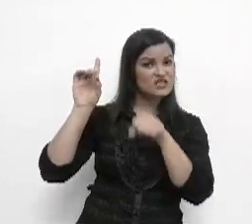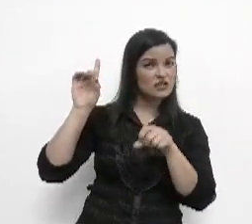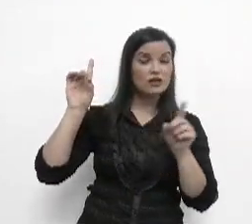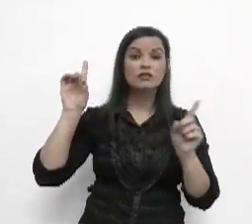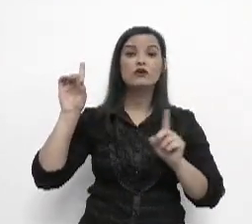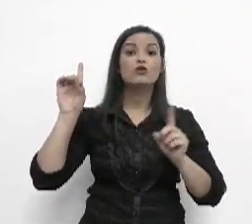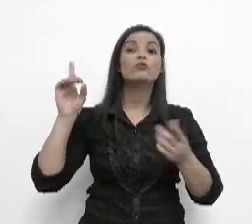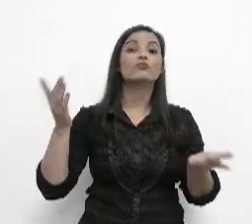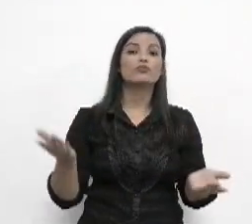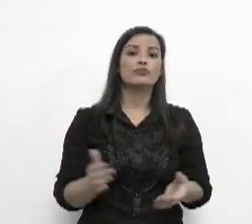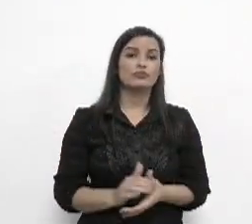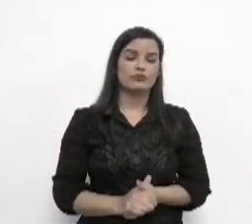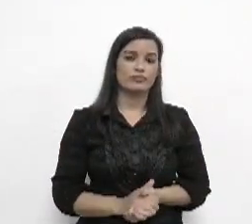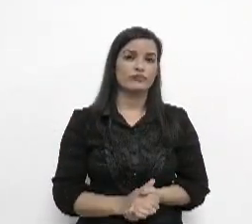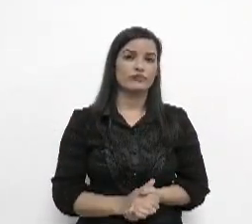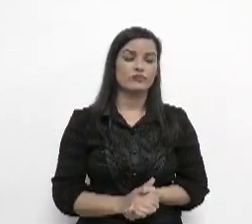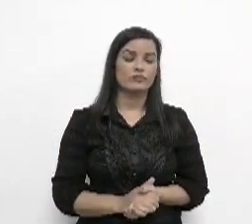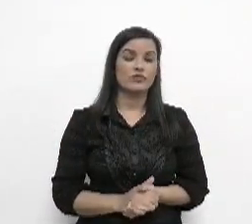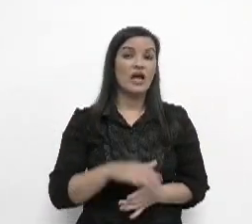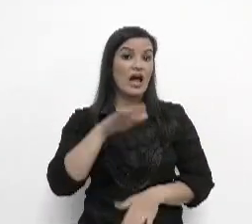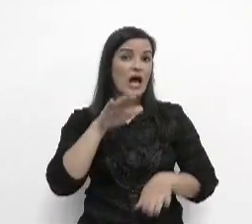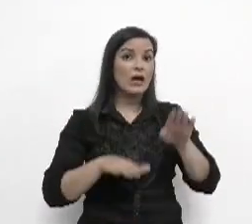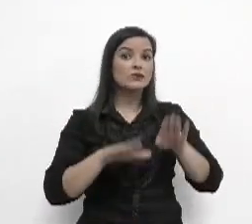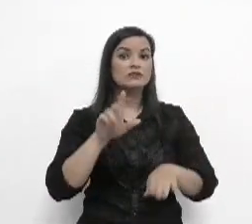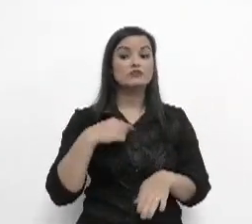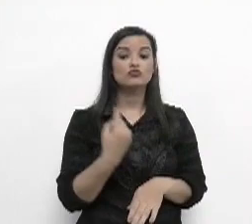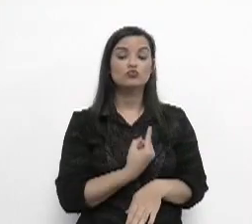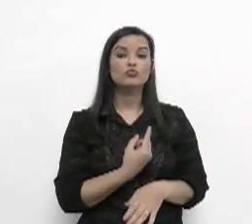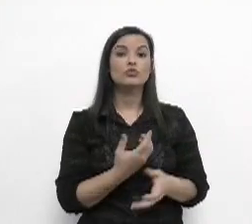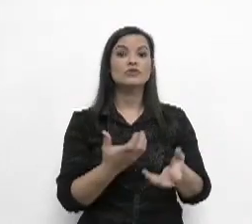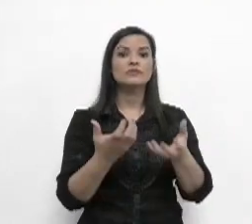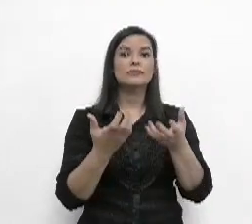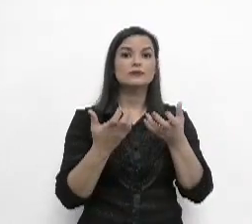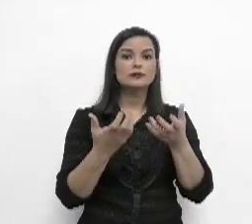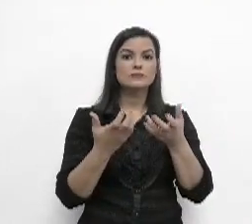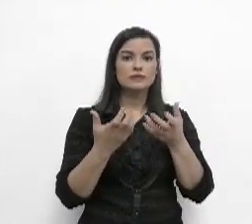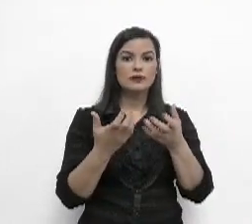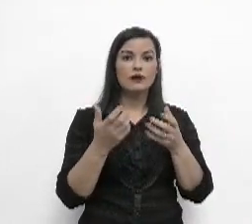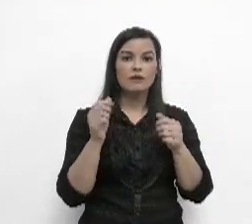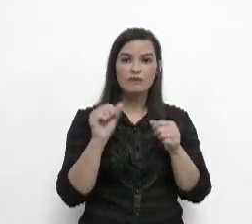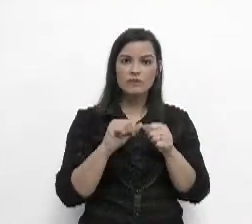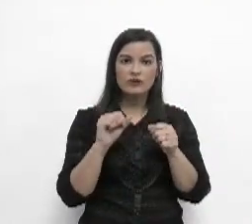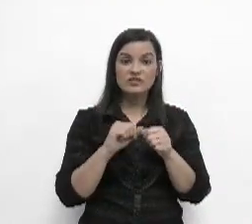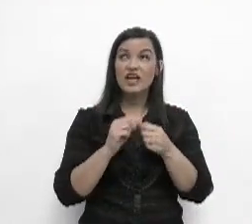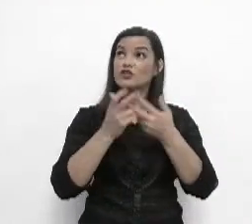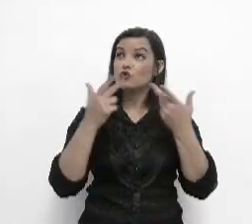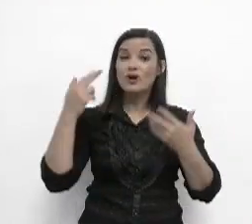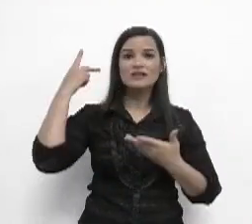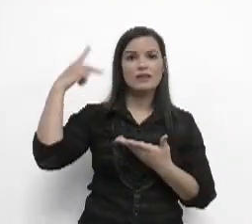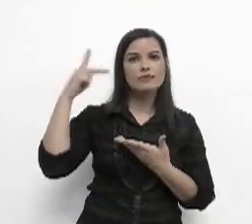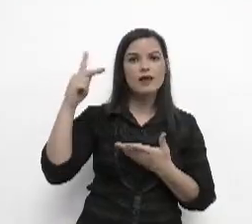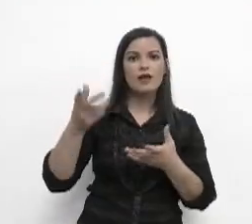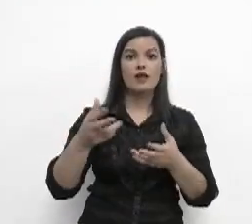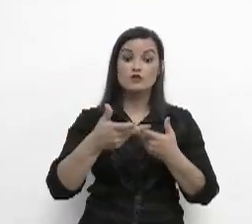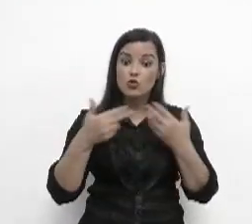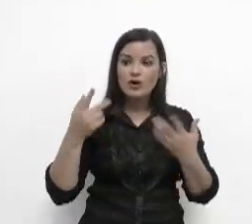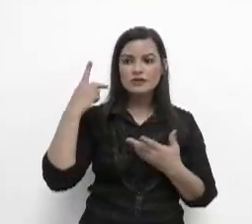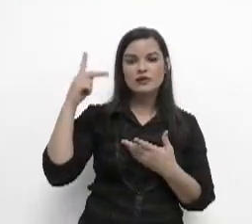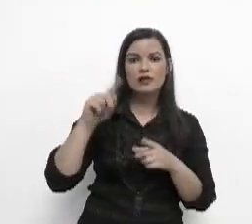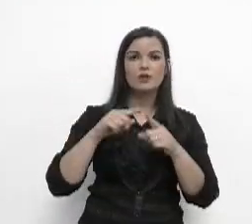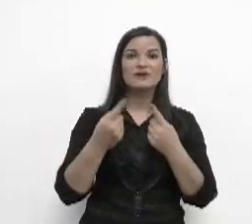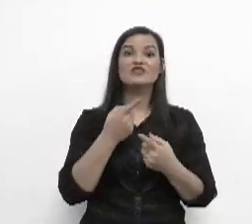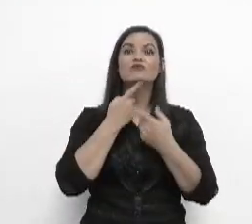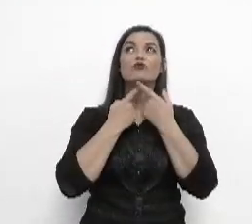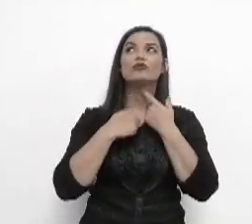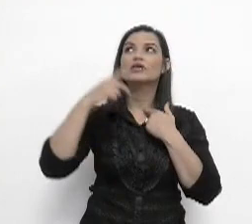하는 경우가 대단히 많습니다. Nós muitas vezes dizemos fazer as coisas de Deus e esquecemos de focar na vontade dele para fazer o trabalho. 우리가 하나님을